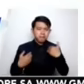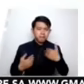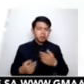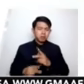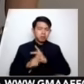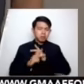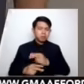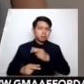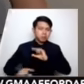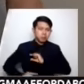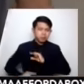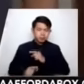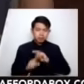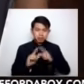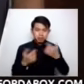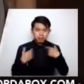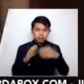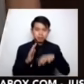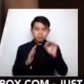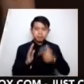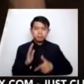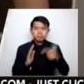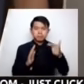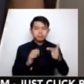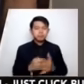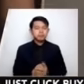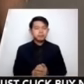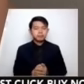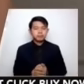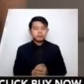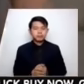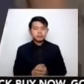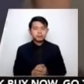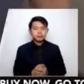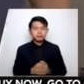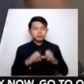ng mga baril. Salima Refra, nagbabalita para sa GMA Integrated News.